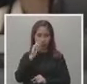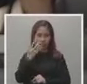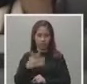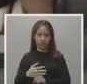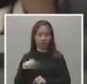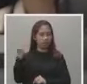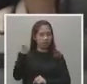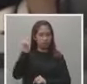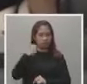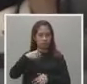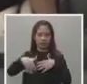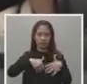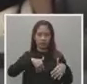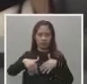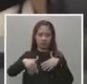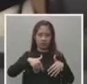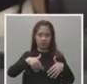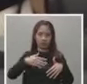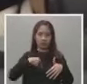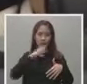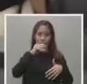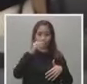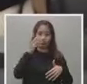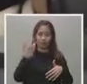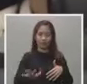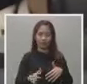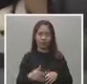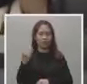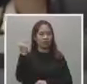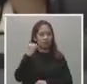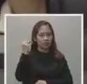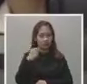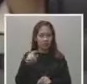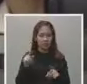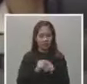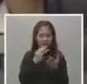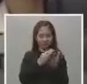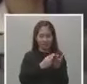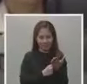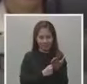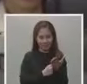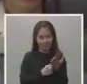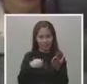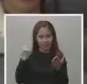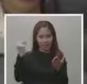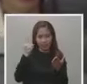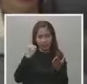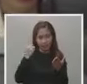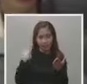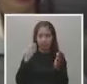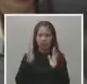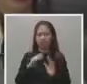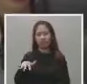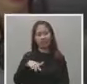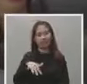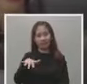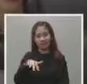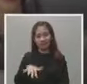หลายคนเป็นประชาชนที่ผมได้เอ่ยชื่อไว้แล้วหลายคนเป็นนักวิชาการหลายคนเป็นคนธรรมดานี่